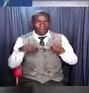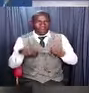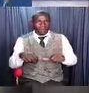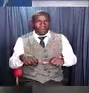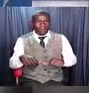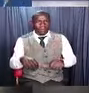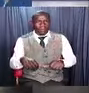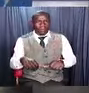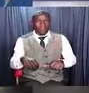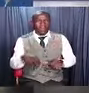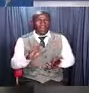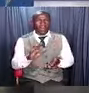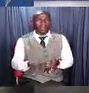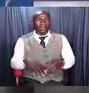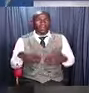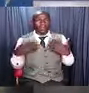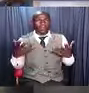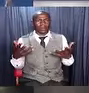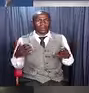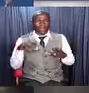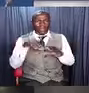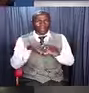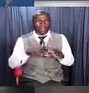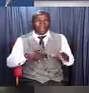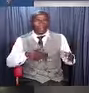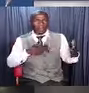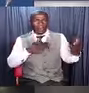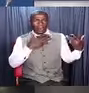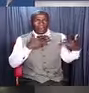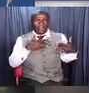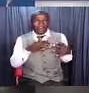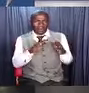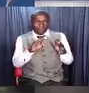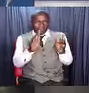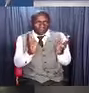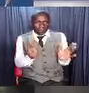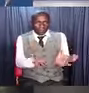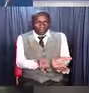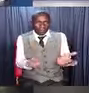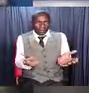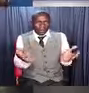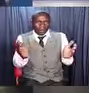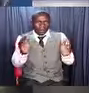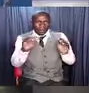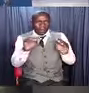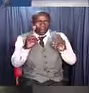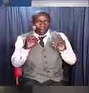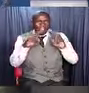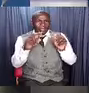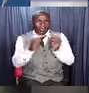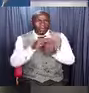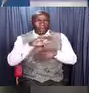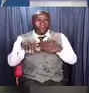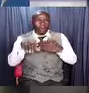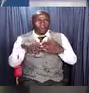Of remaining. Hallelujah. Hallelujah. Ndani mwangu kumeumbika bonde. In my heart I had the valley. Kawa nimeumbika amani na watu. And